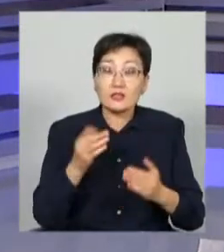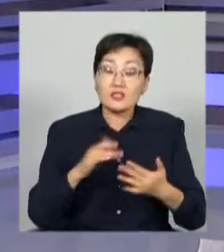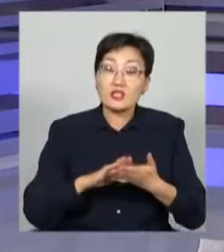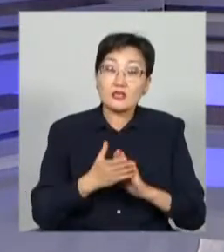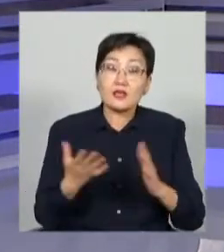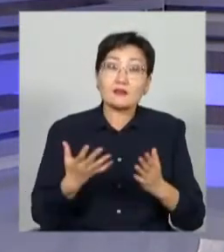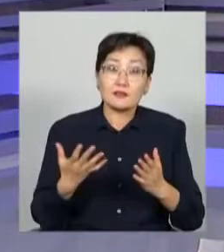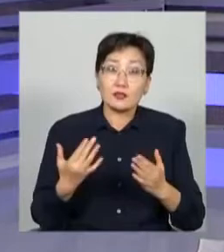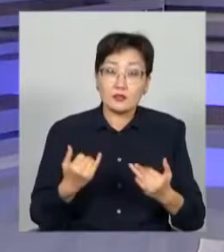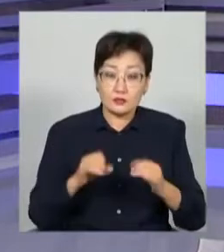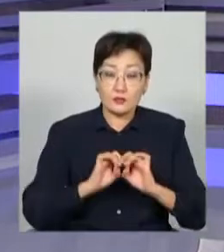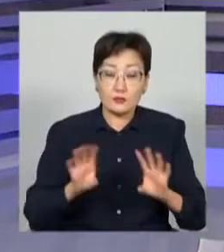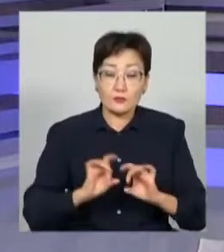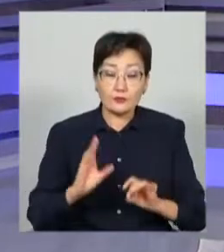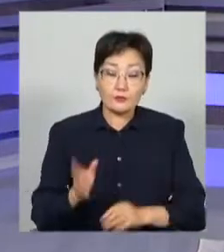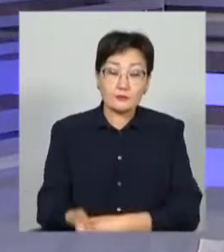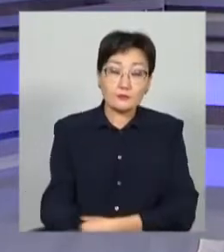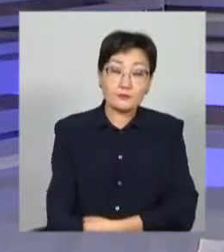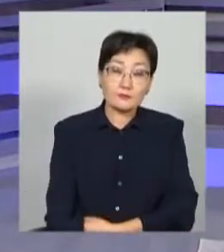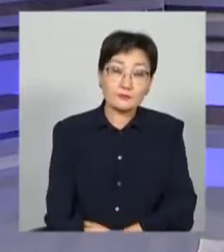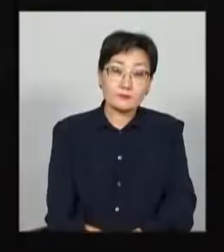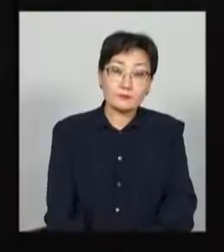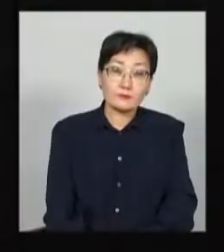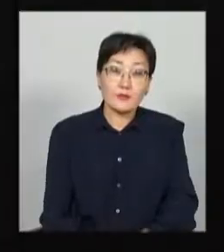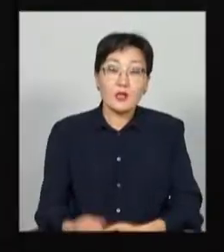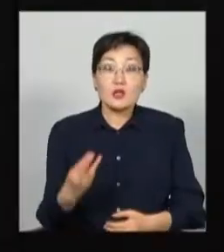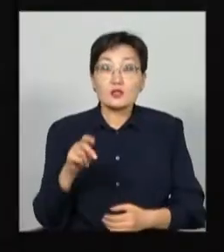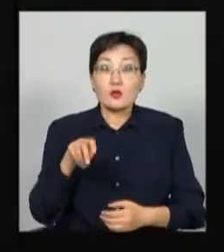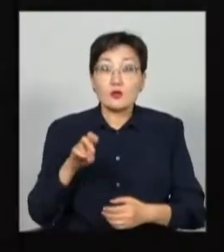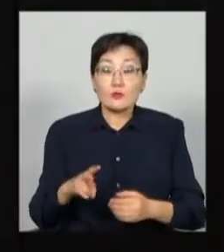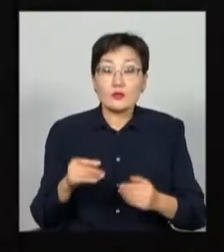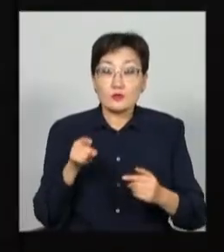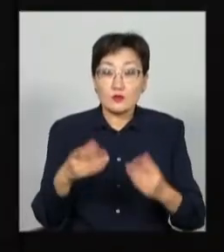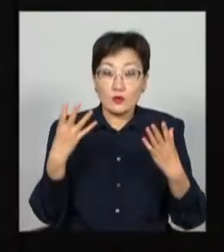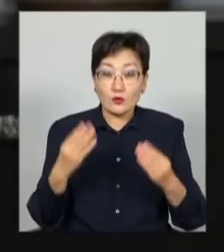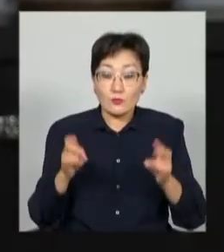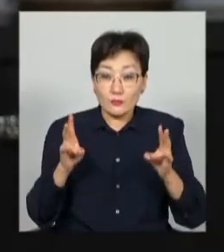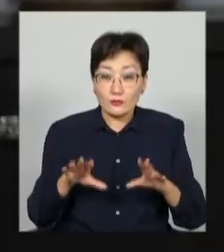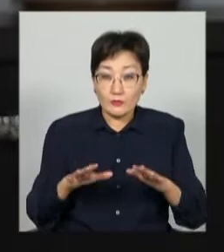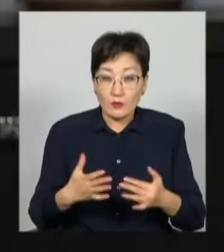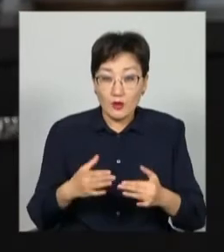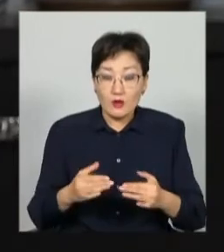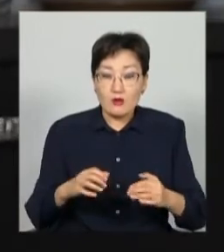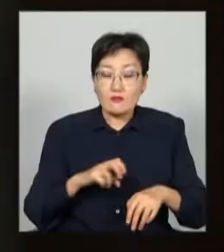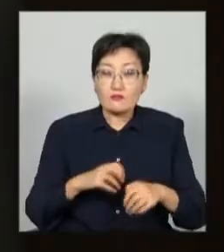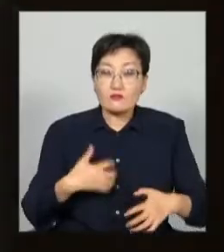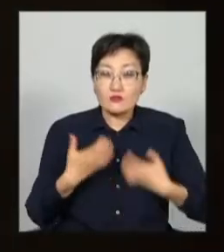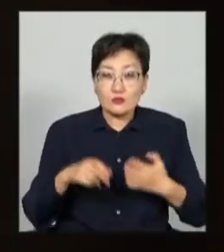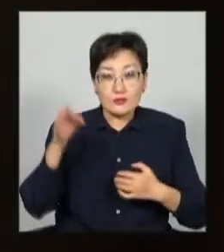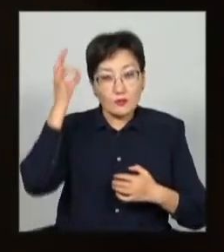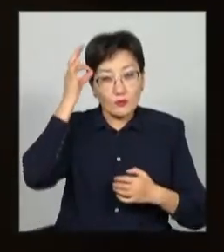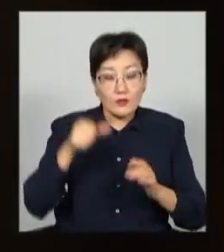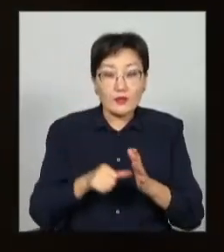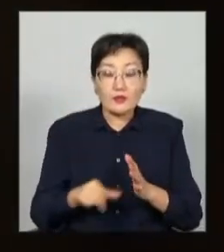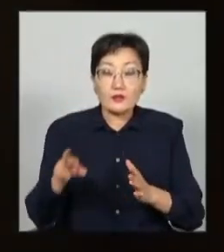жағдайы қалай? Ұлағат арғын толықтырады. Шолпан Бегайдарова сол күнгі болған оқиғаны қорқынышпен еске алады. 6 қаңтар күні